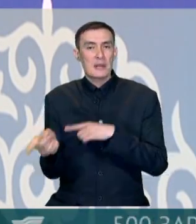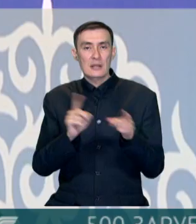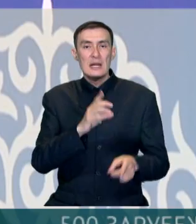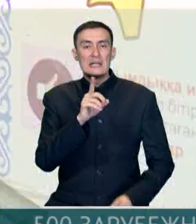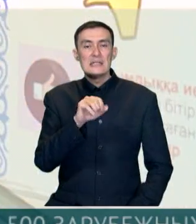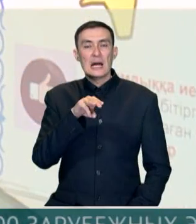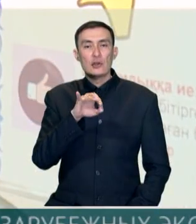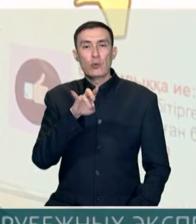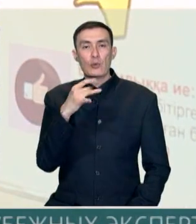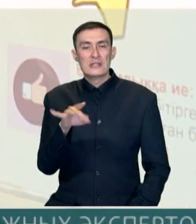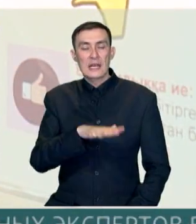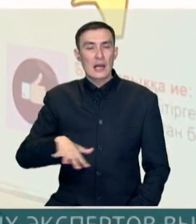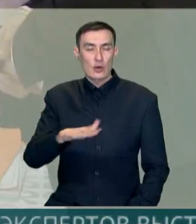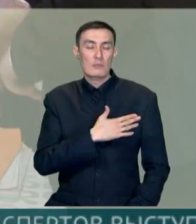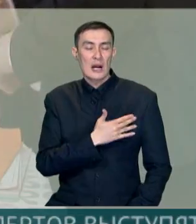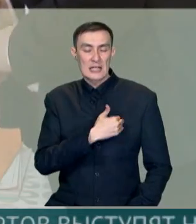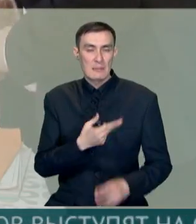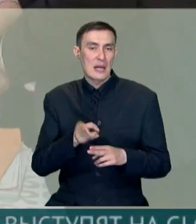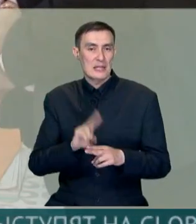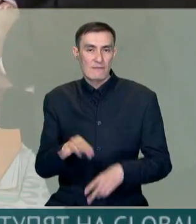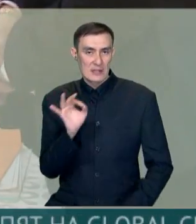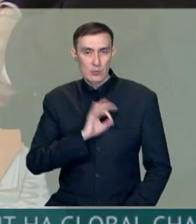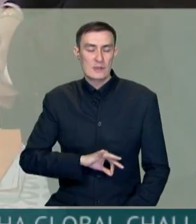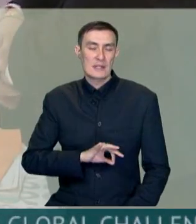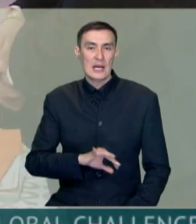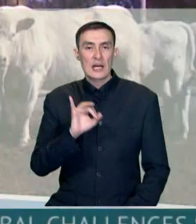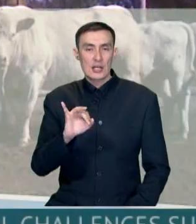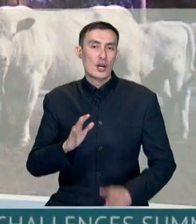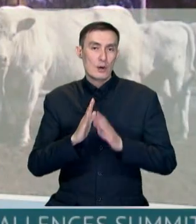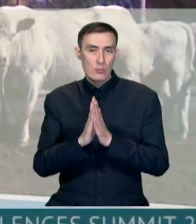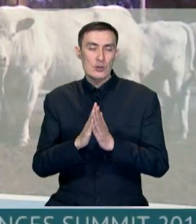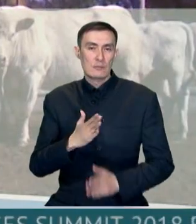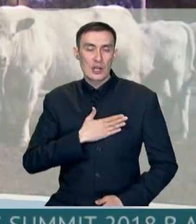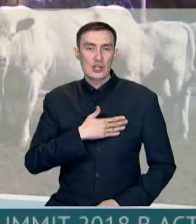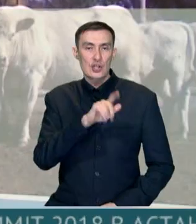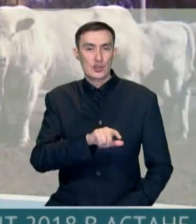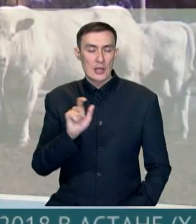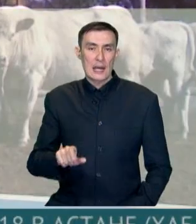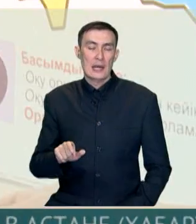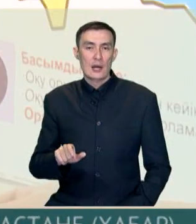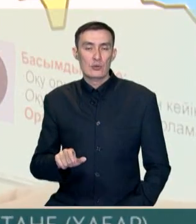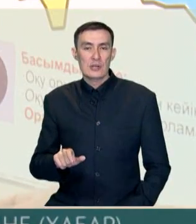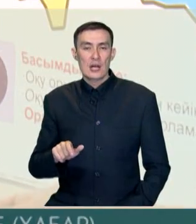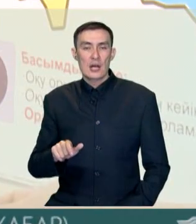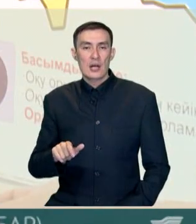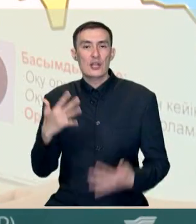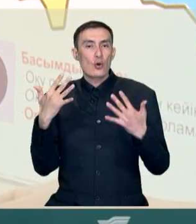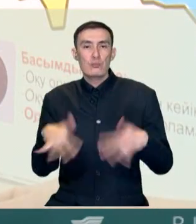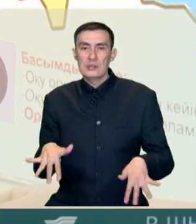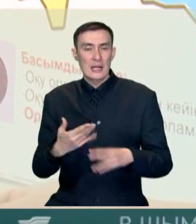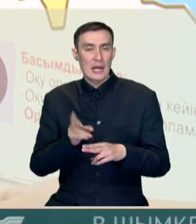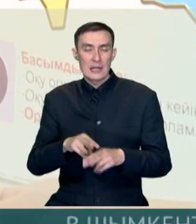Затобольский район. И мы хотим этим воспользоваться. И просим наших жителей не пропустить этот момент